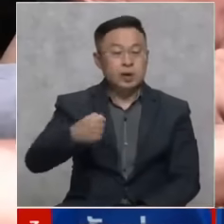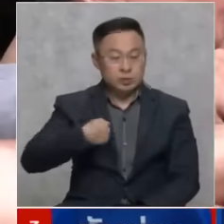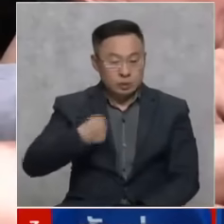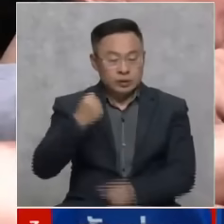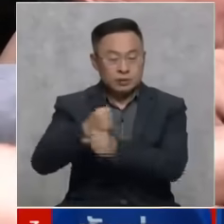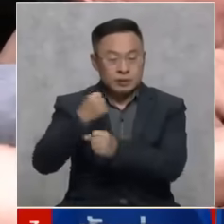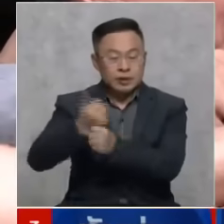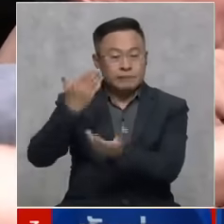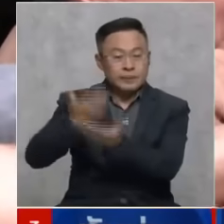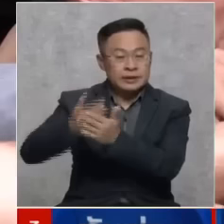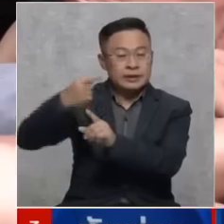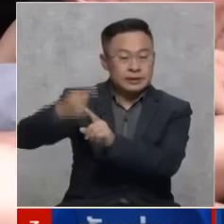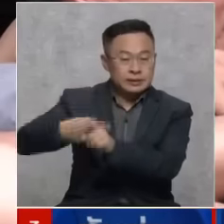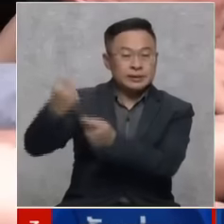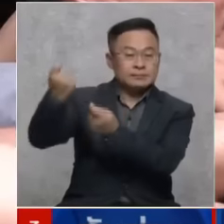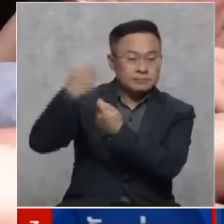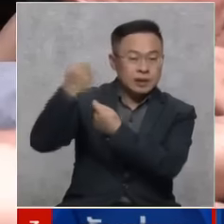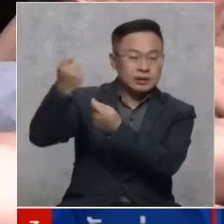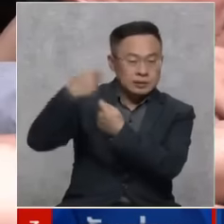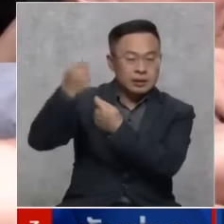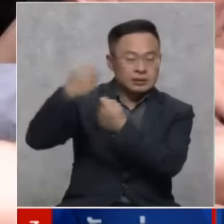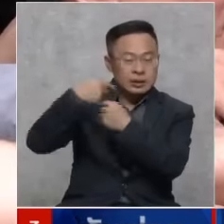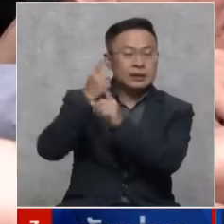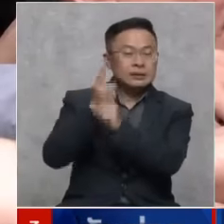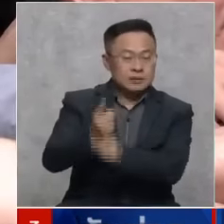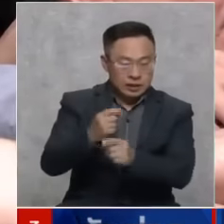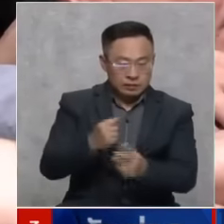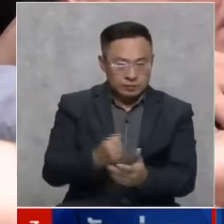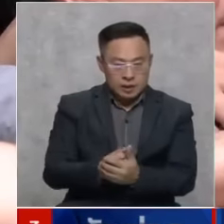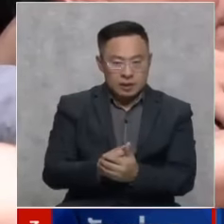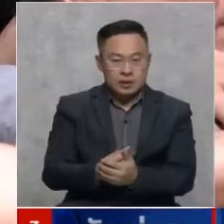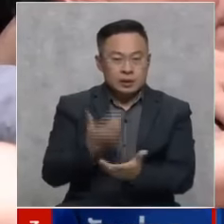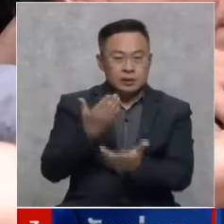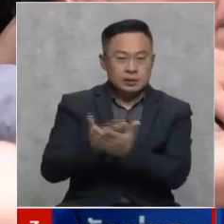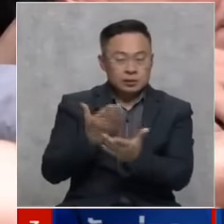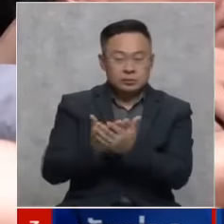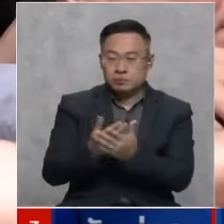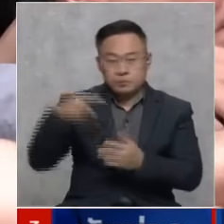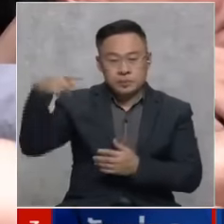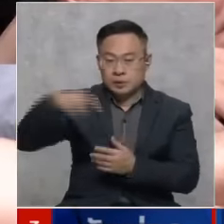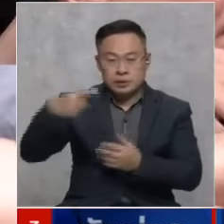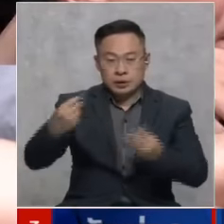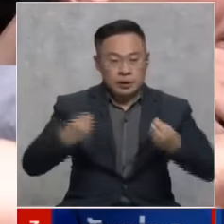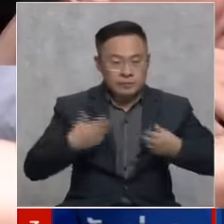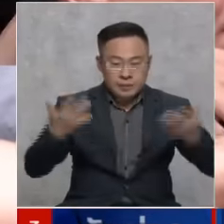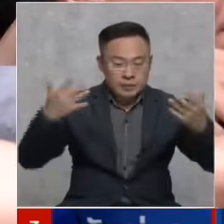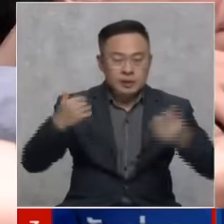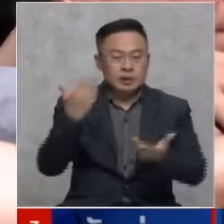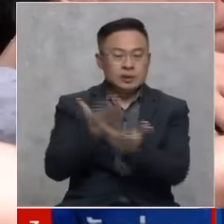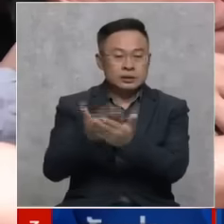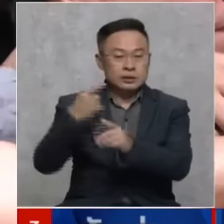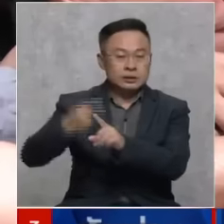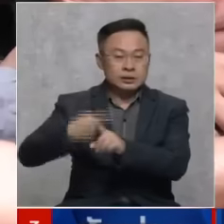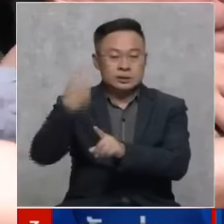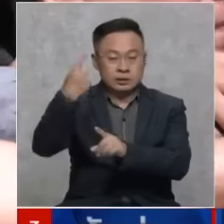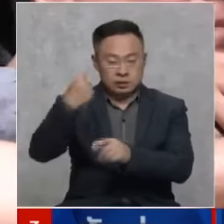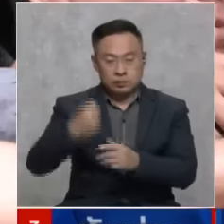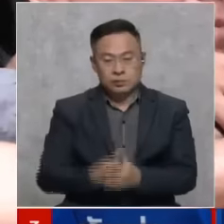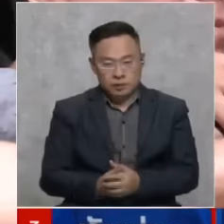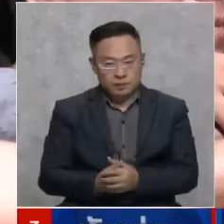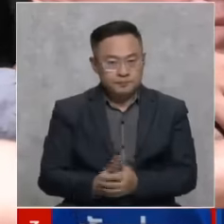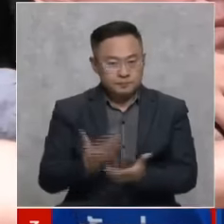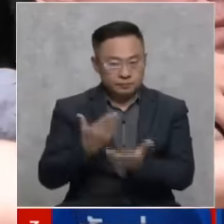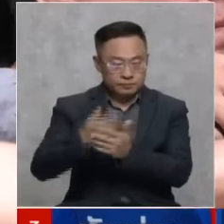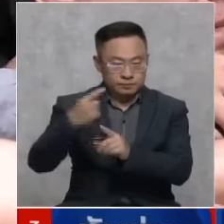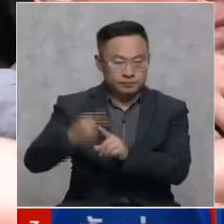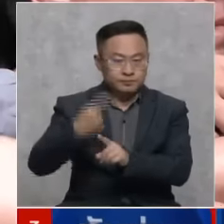ค่ะ ใช้เงินตามกำลังที่มีทั้งส่วนตัวแล้วก็การช่วยเหลือพี่น้องประชาชน ฉะนั้นเนี่ยถ้าวันนั้นที่วันที่ยื่นทรัพย์สินนะถ้